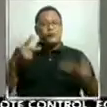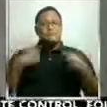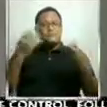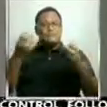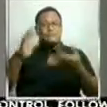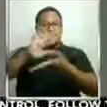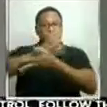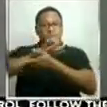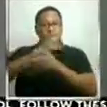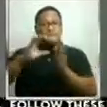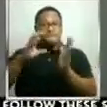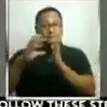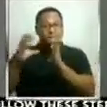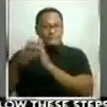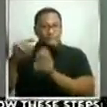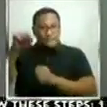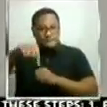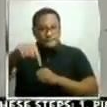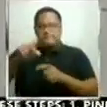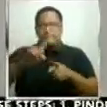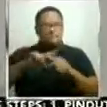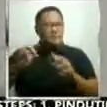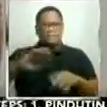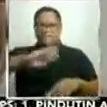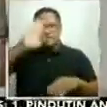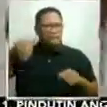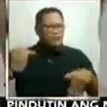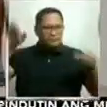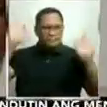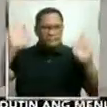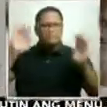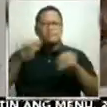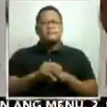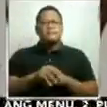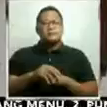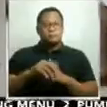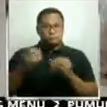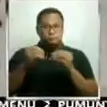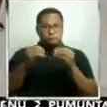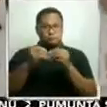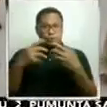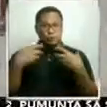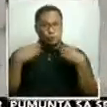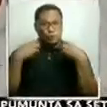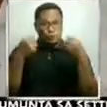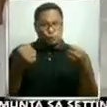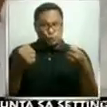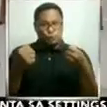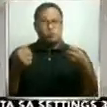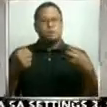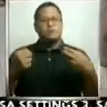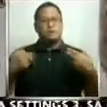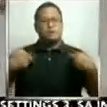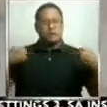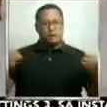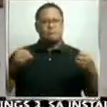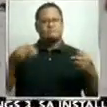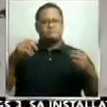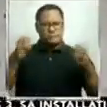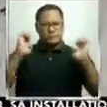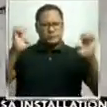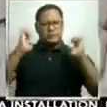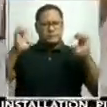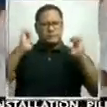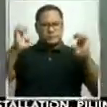sa lungsod. Pero hindi sila nawala ng pag-asa. Para mas mapalakas ang resistensya laban sa sakit, nag-e-ehersisyo sila